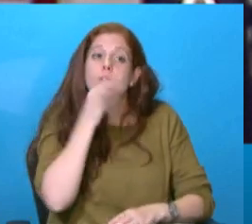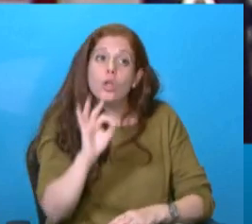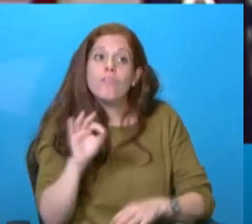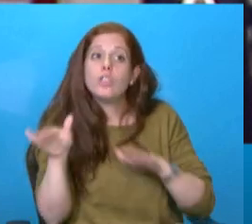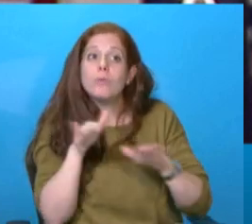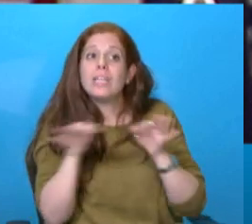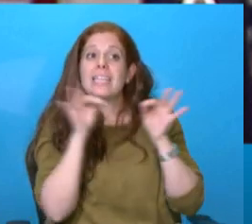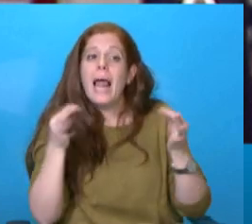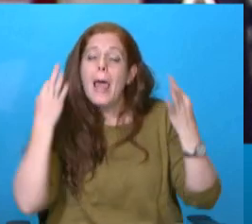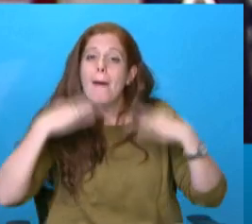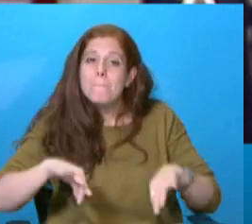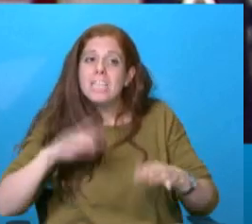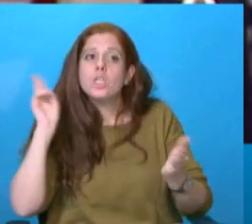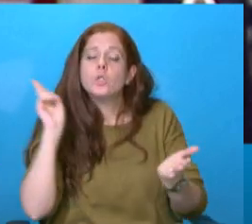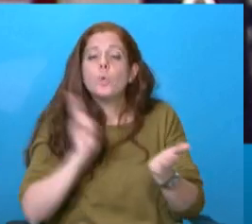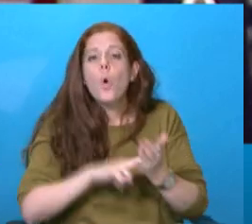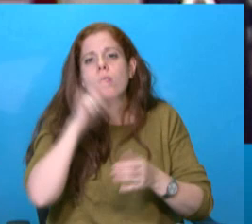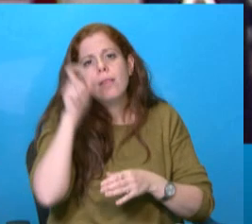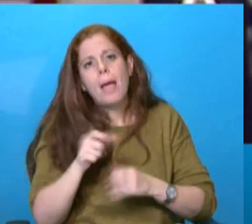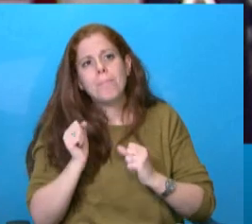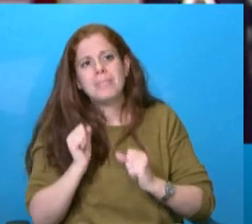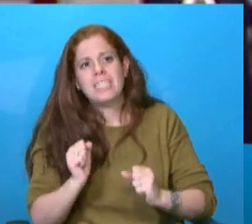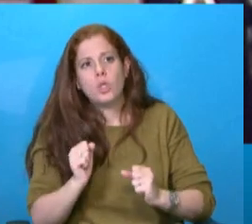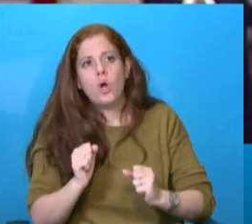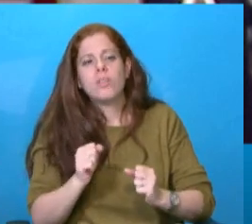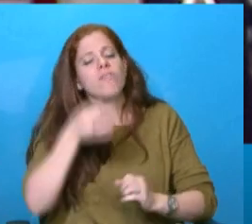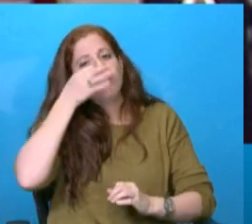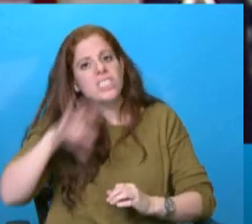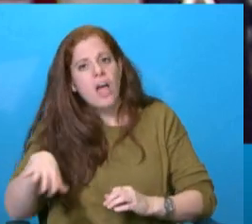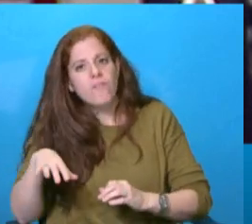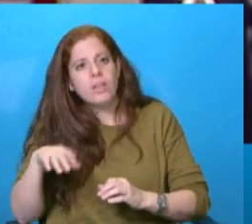respect basic human rights, abandons its revolutionary